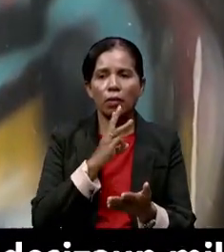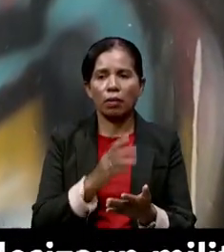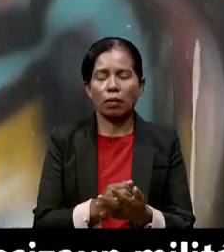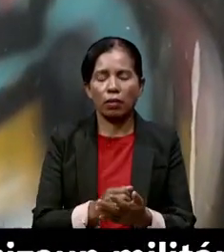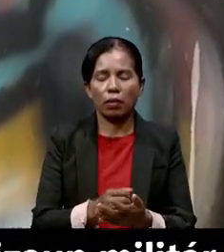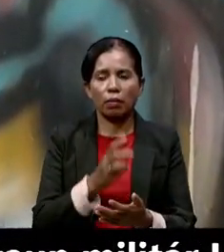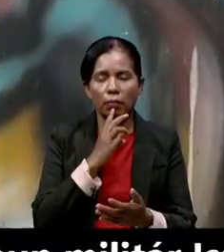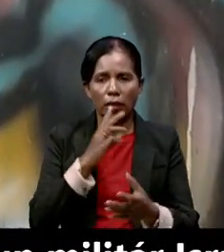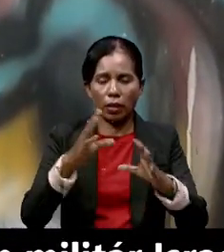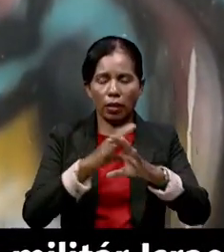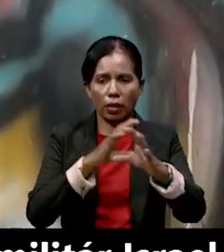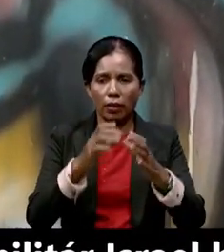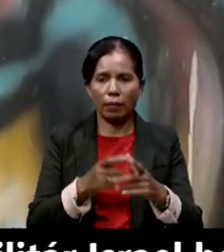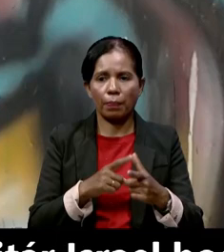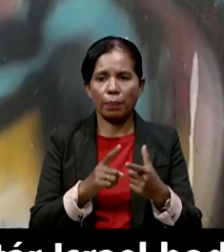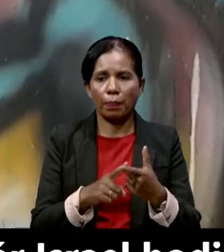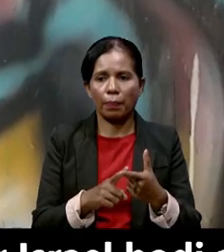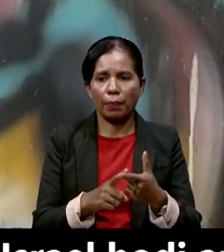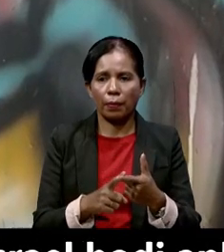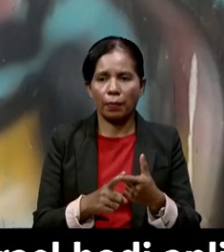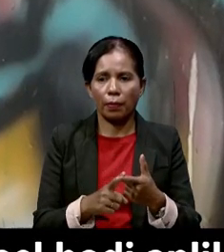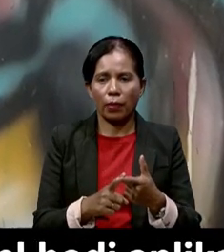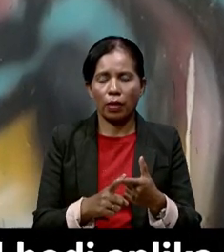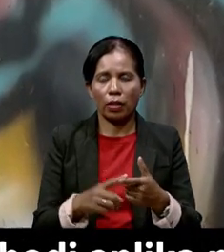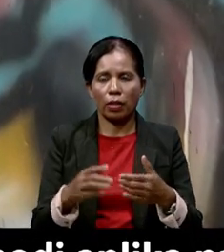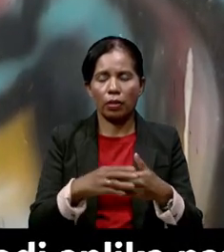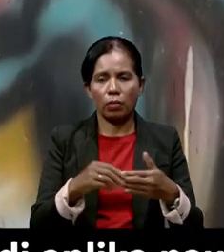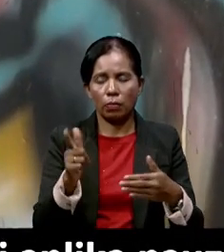ini, ada bensin $5.